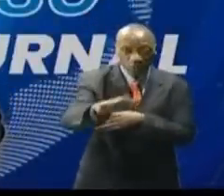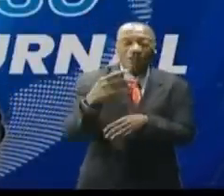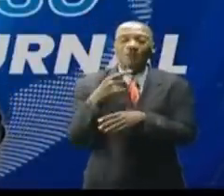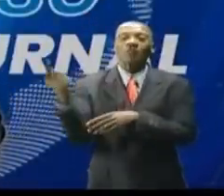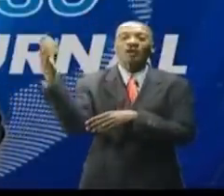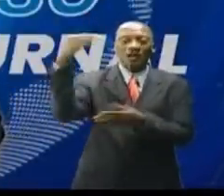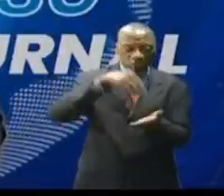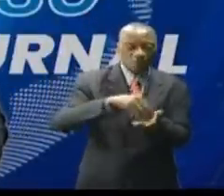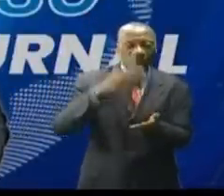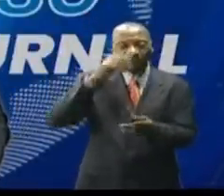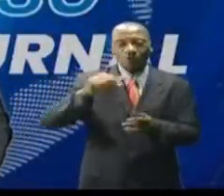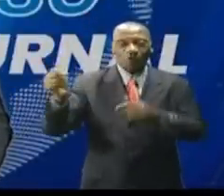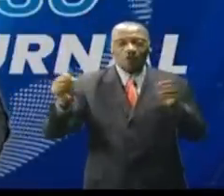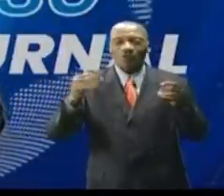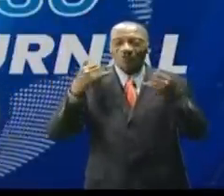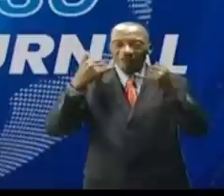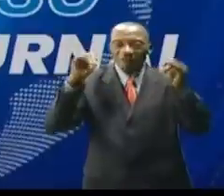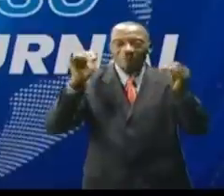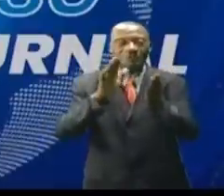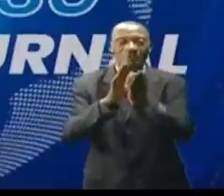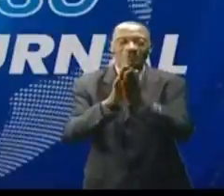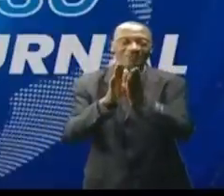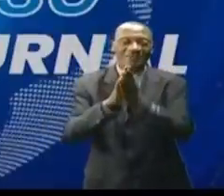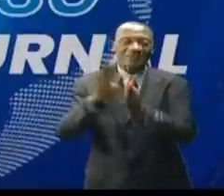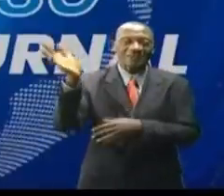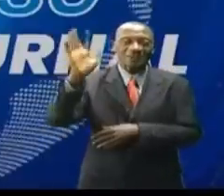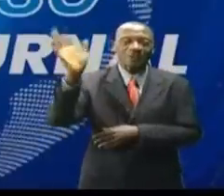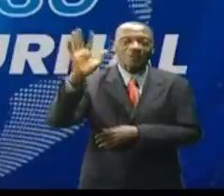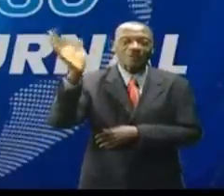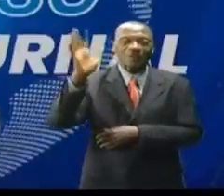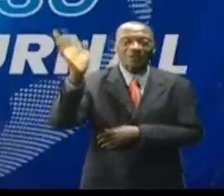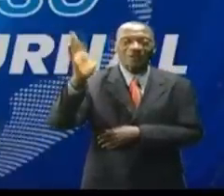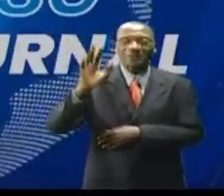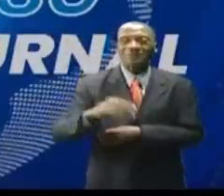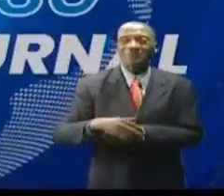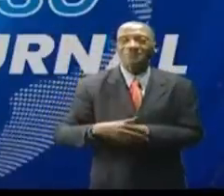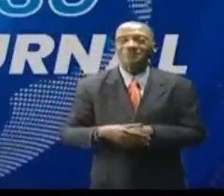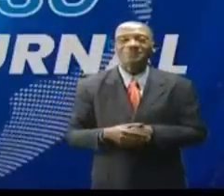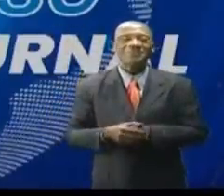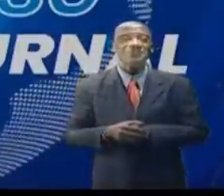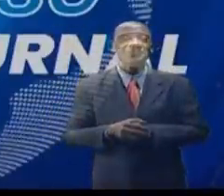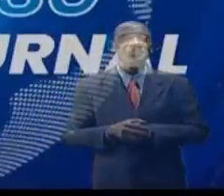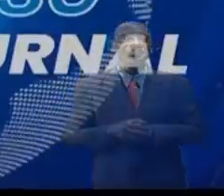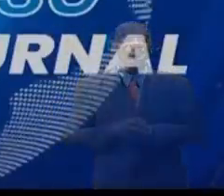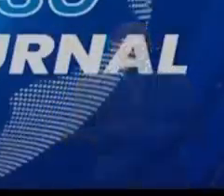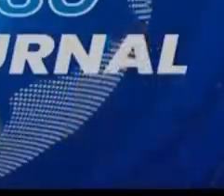Merci de l'avoir suivi et très bonne suite de programme sur la RTNC, votre chaîne. Au revoir.